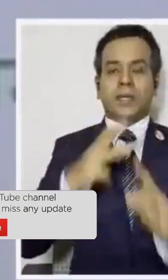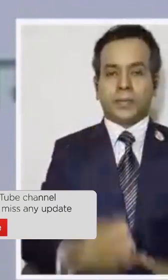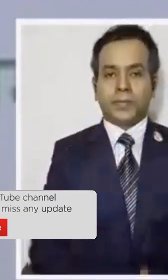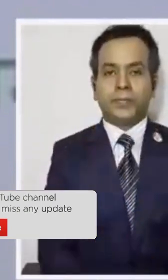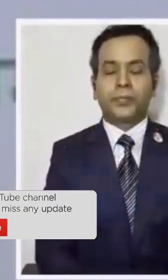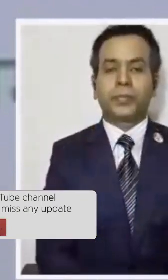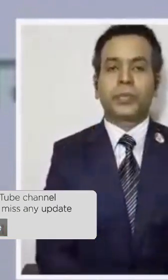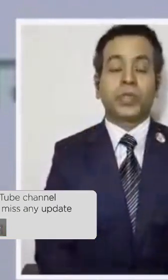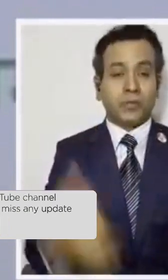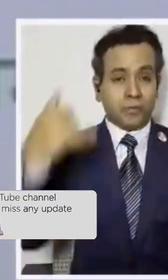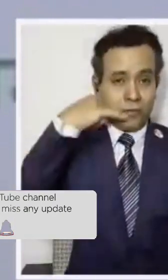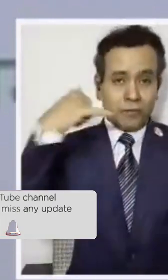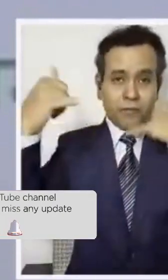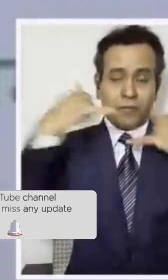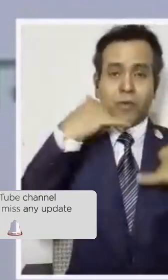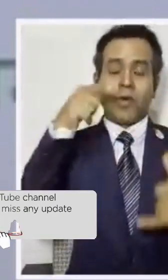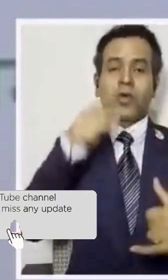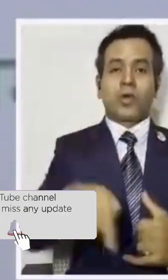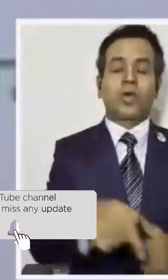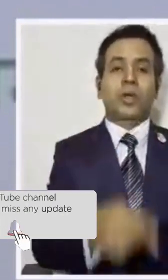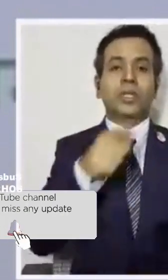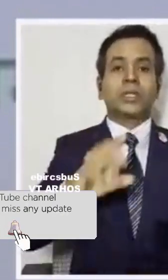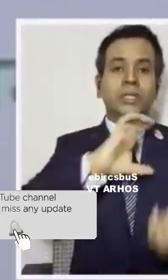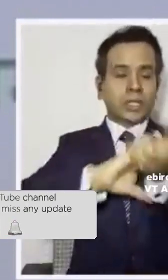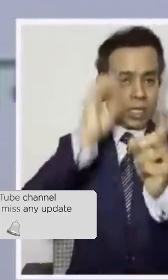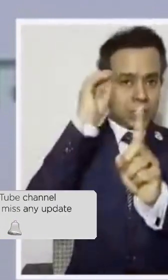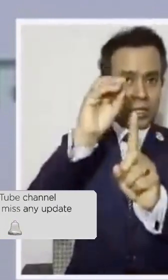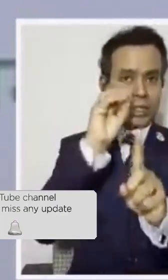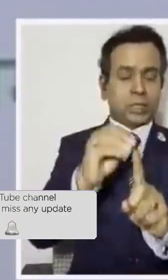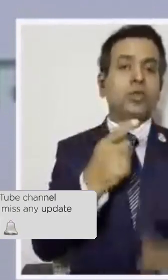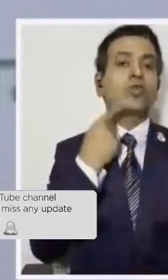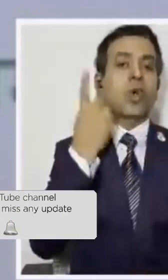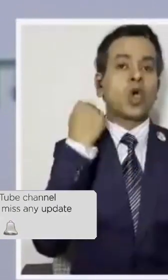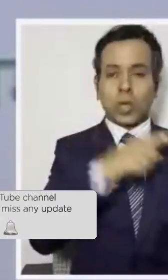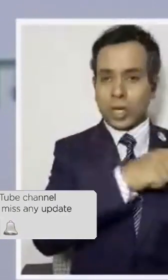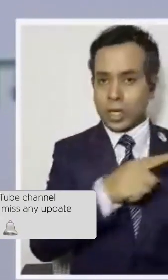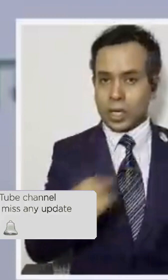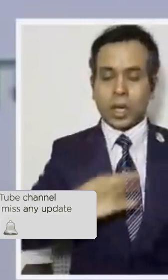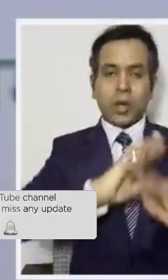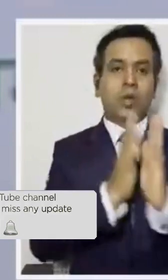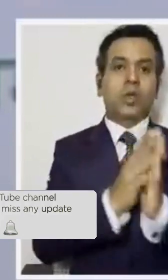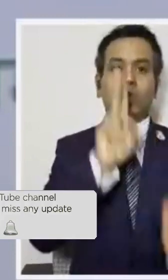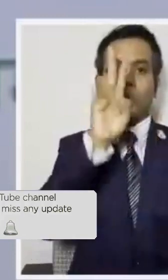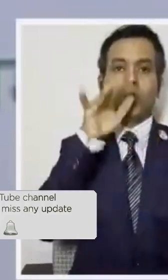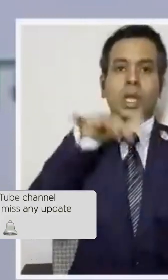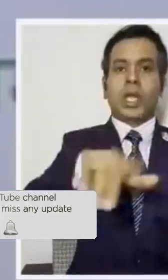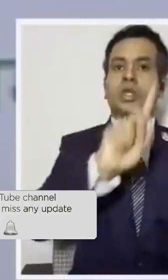24 ঘন্টায় 2,16,280টি এবং এ পর্যন্ত